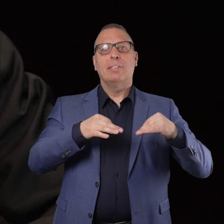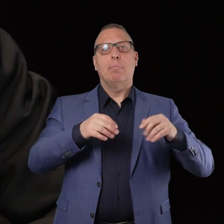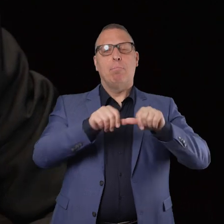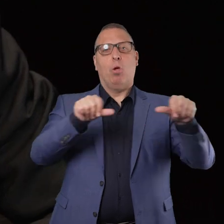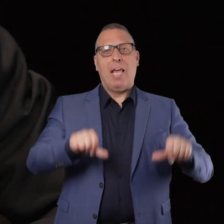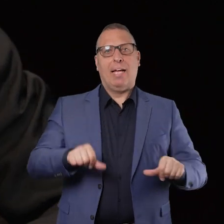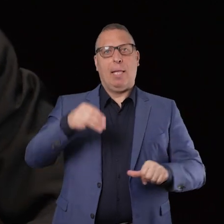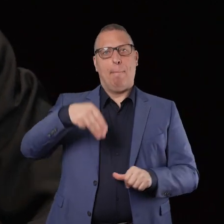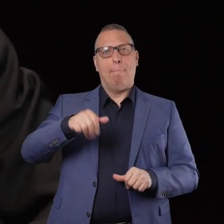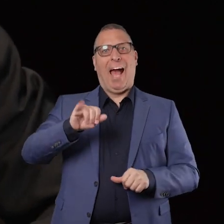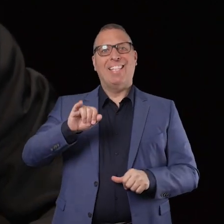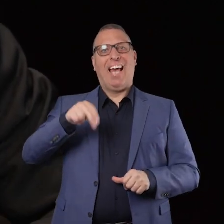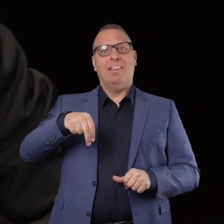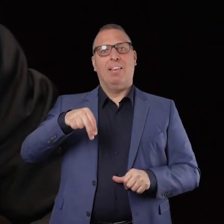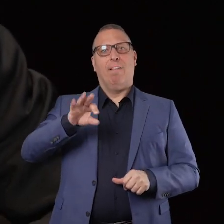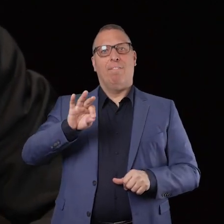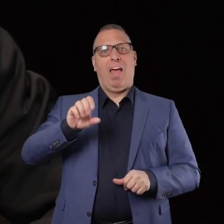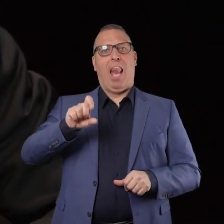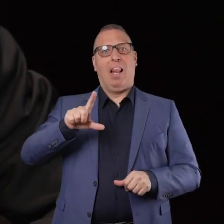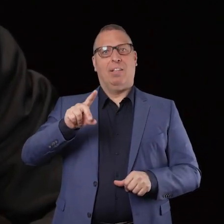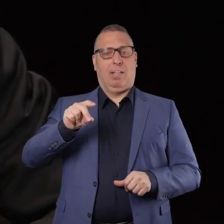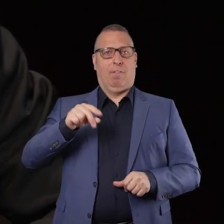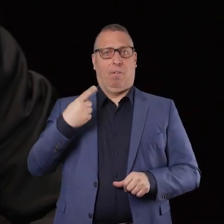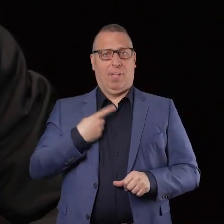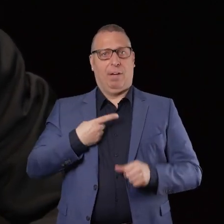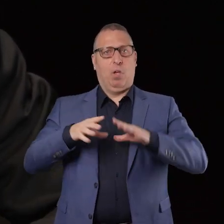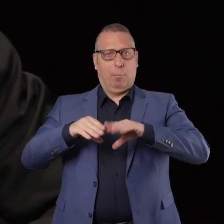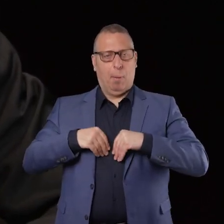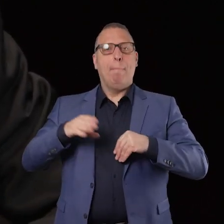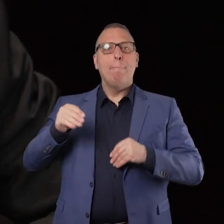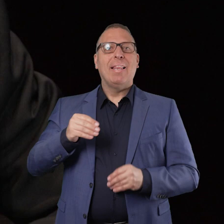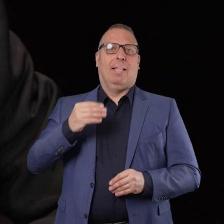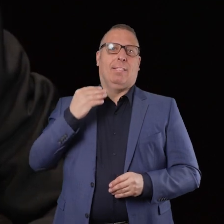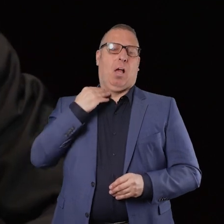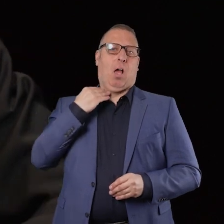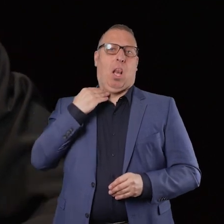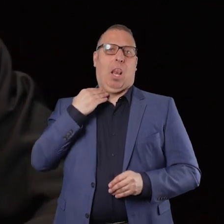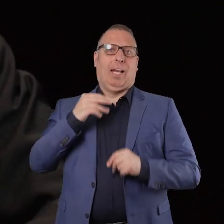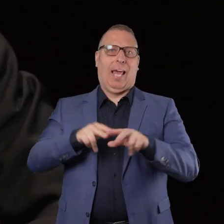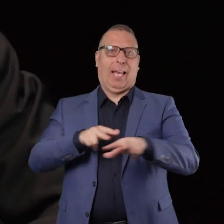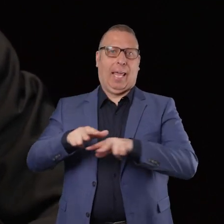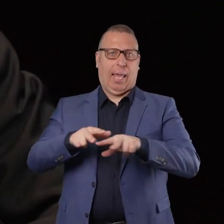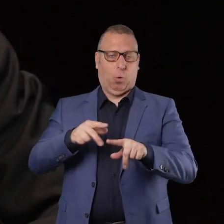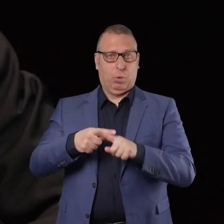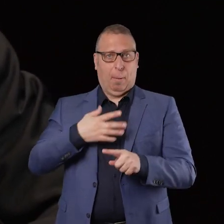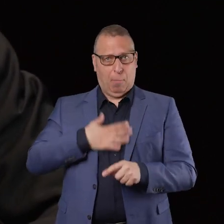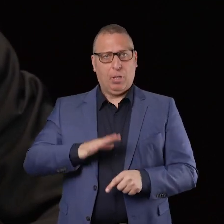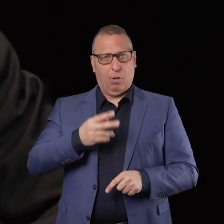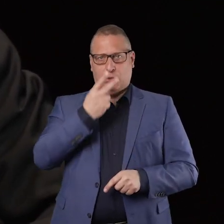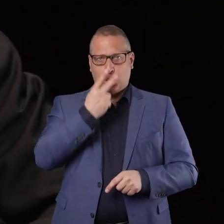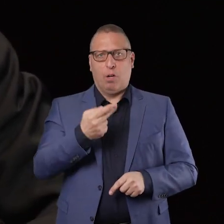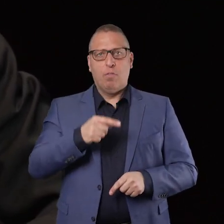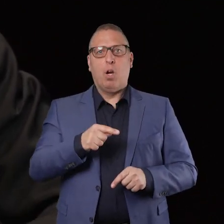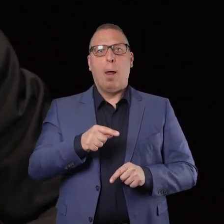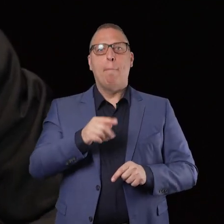Renaturierungsprojekt in Maienfeld, wo wir an die Hand genommen haben, zusammen mit der St. Galler Regierung. Und dort wollen wir auch